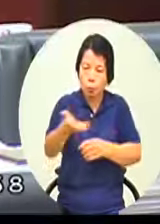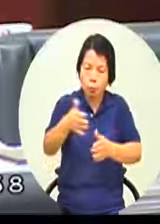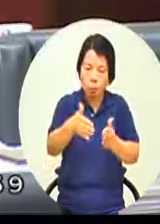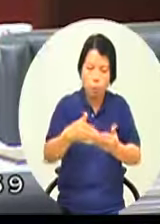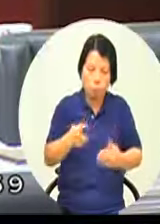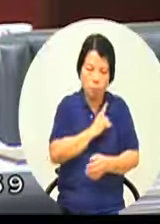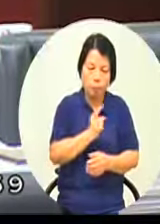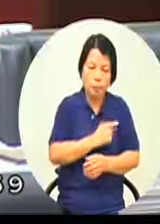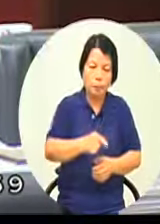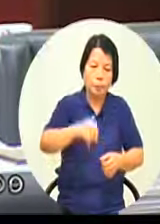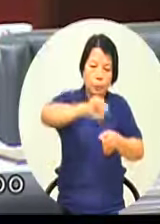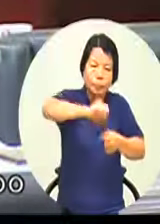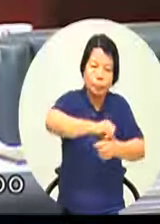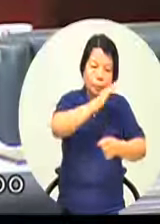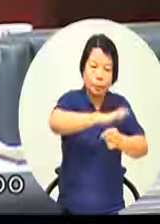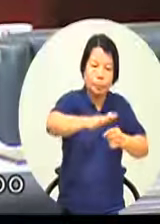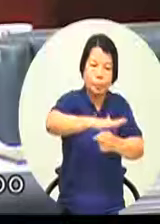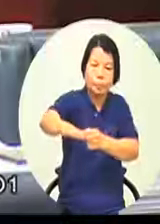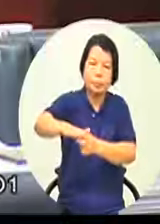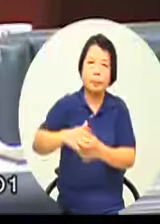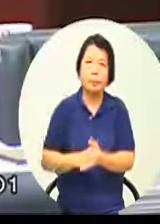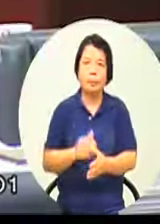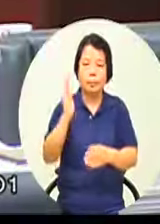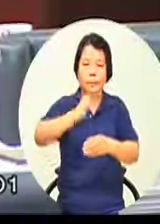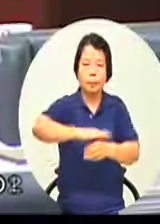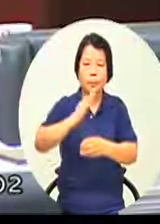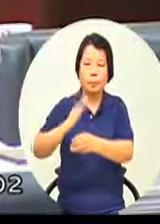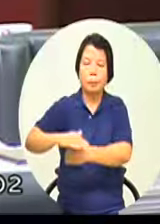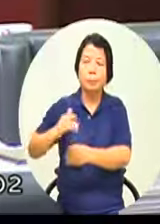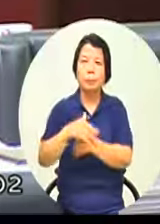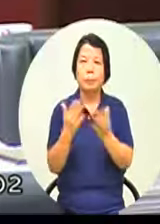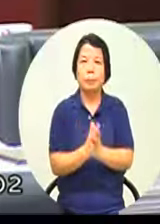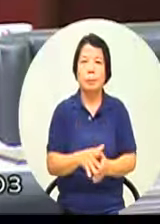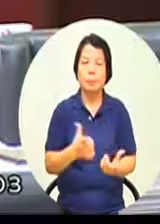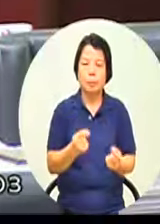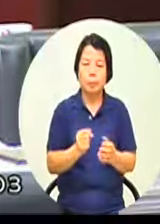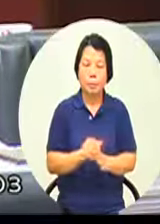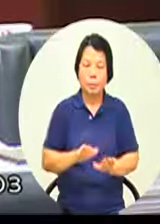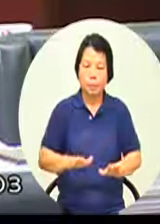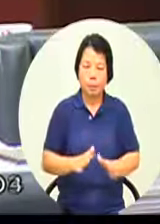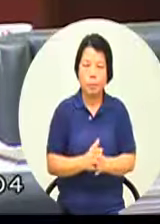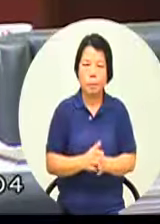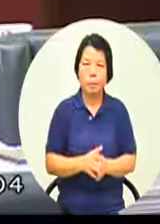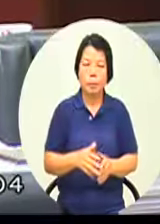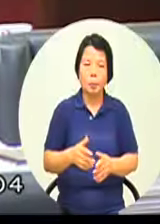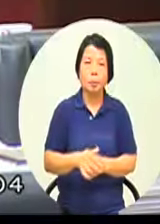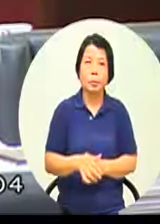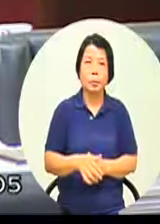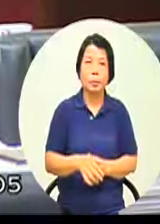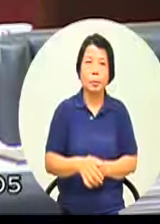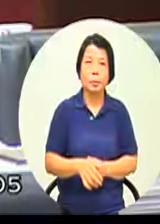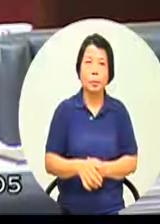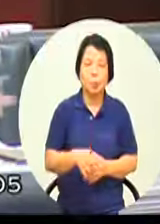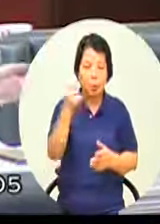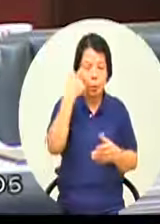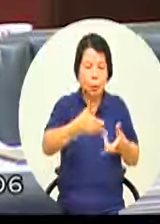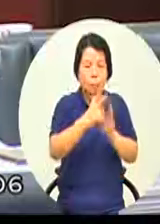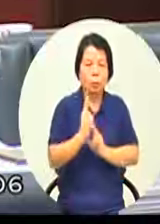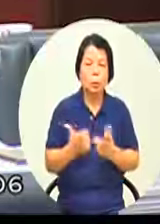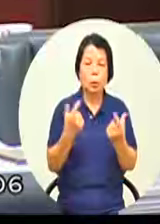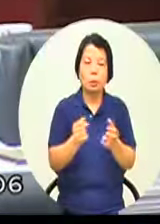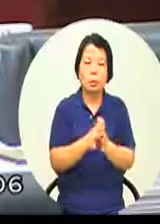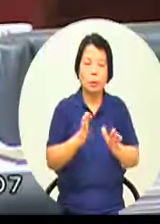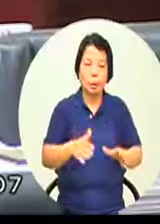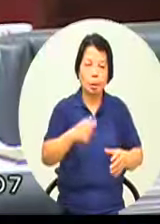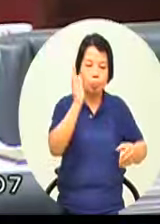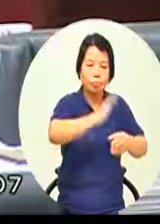像现在甲树路桥头的甲树路现在是不是也在扩宽？伊嘛是看寡，看最高寡扩宽嘛，